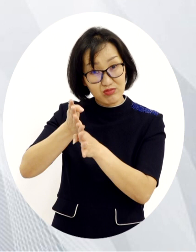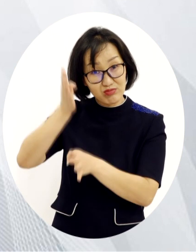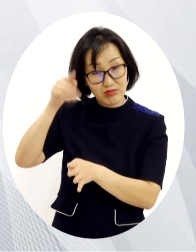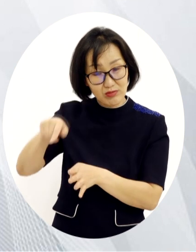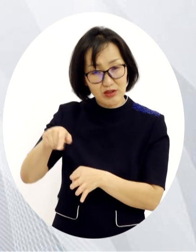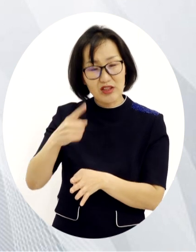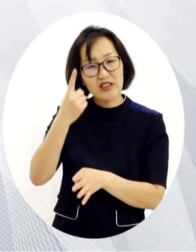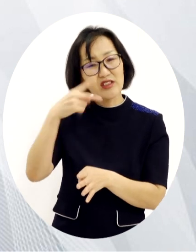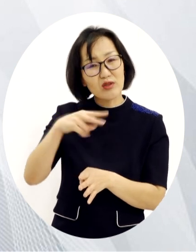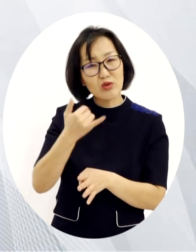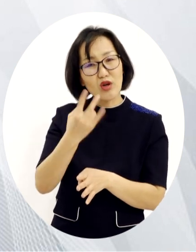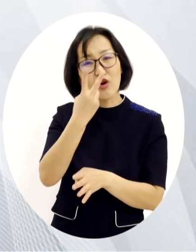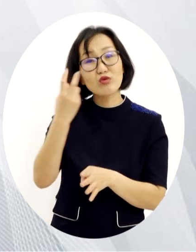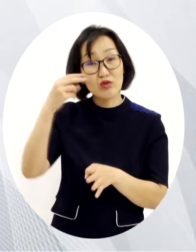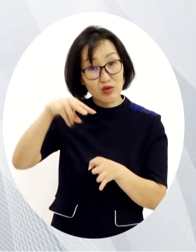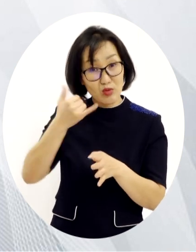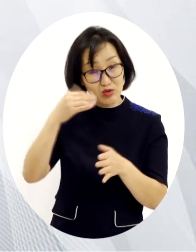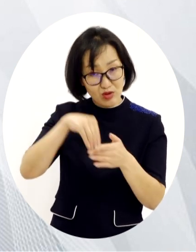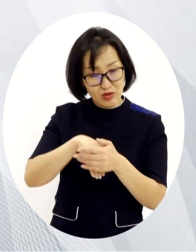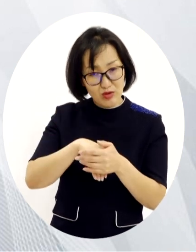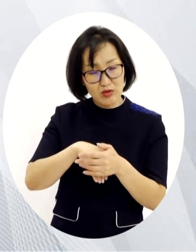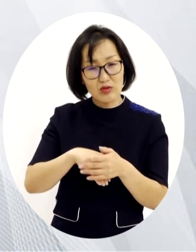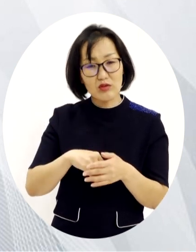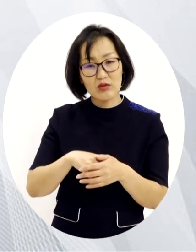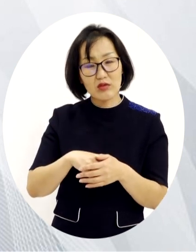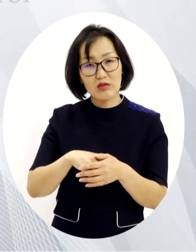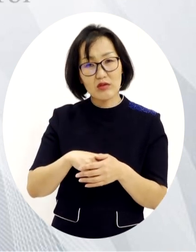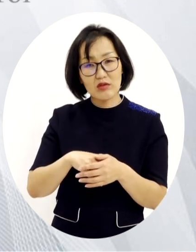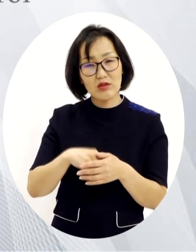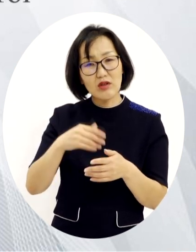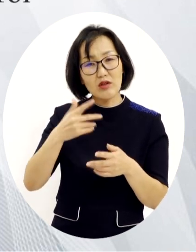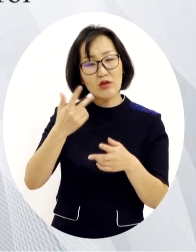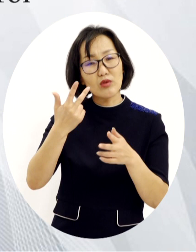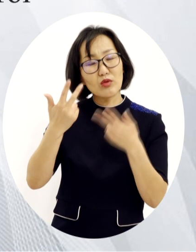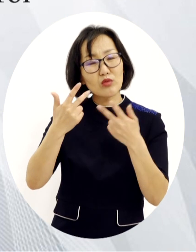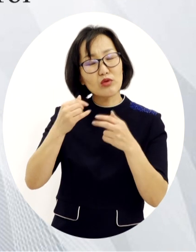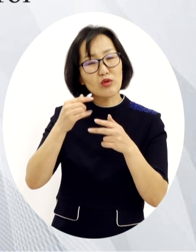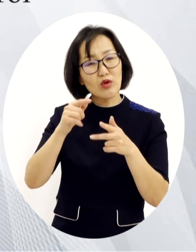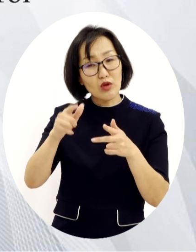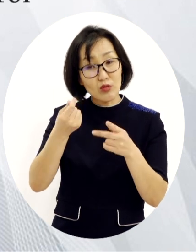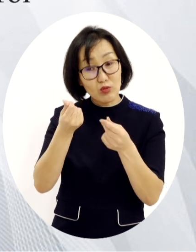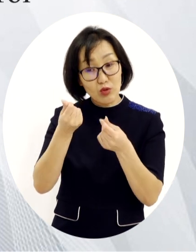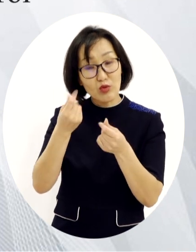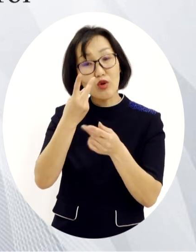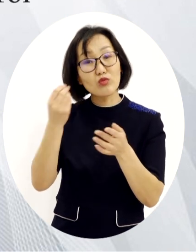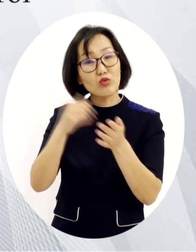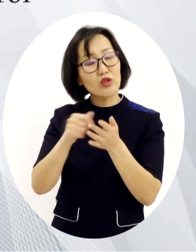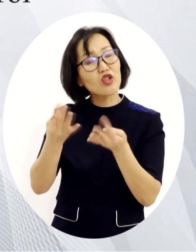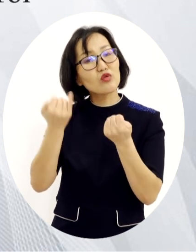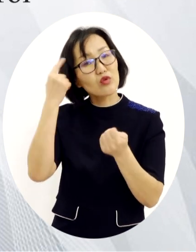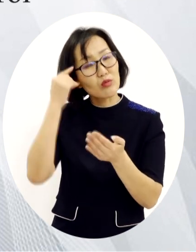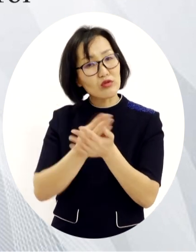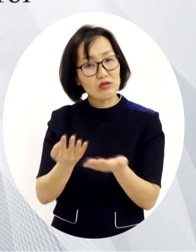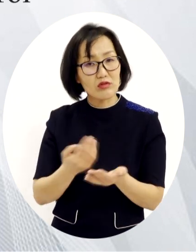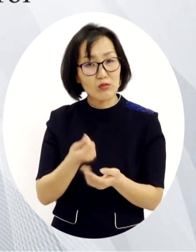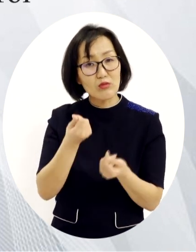авдаг. Тэгвэл 6 угаалтар хэмнсэн усаа 33 литр ус болох нь хэдэн төгрөг болохыг үзье.